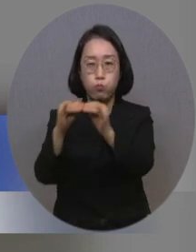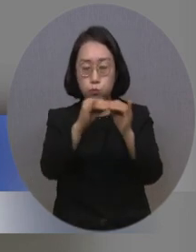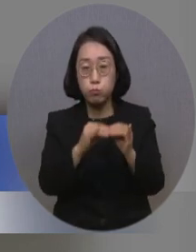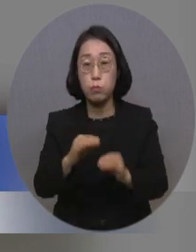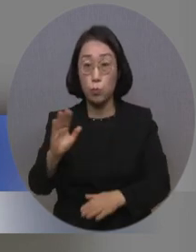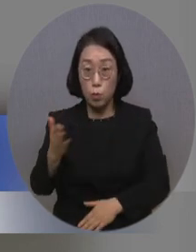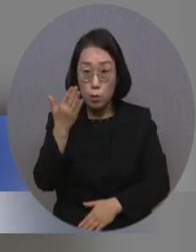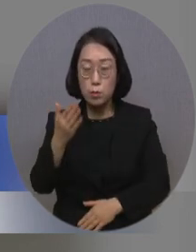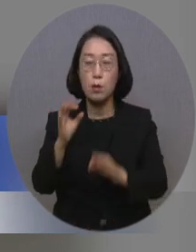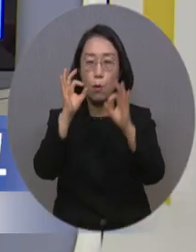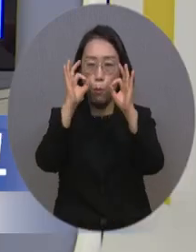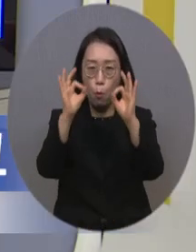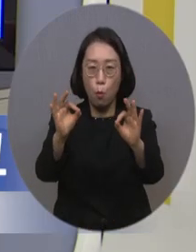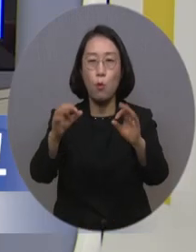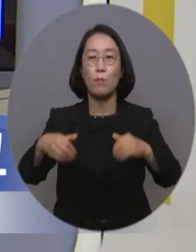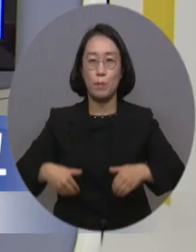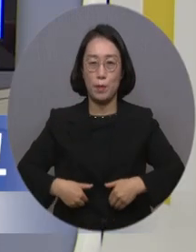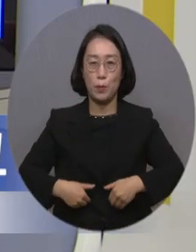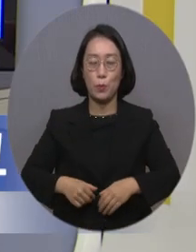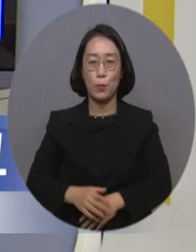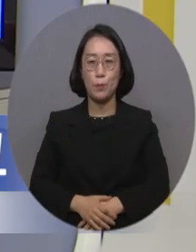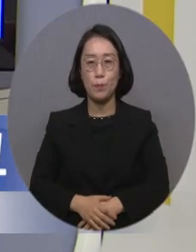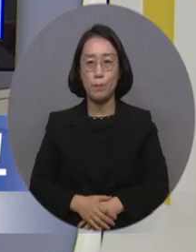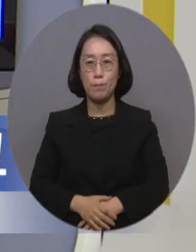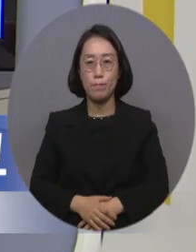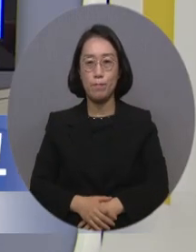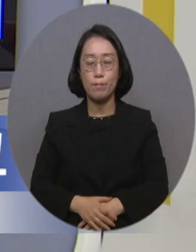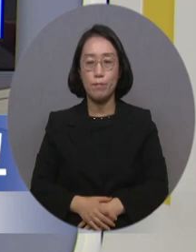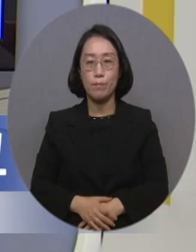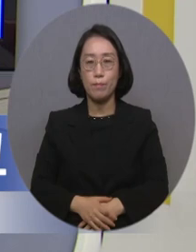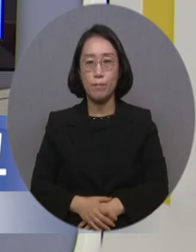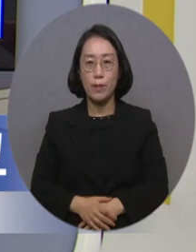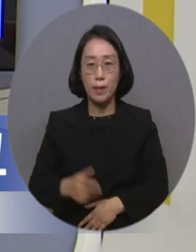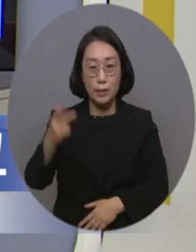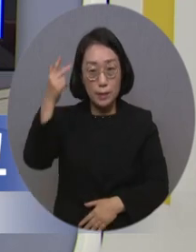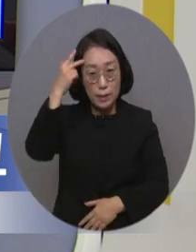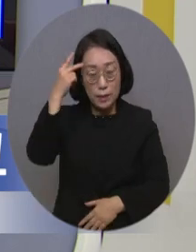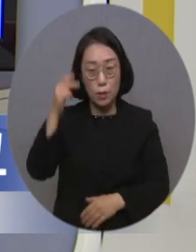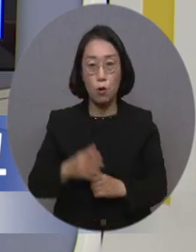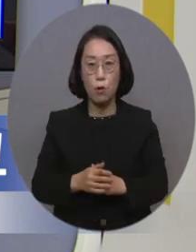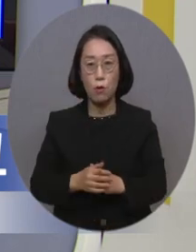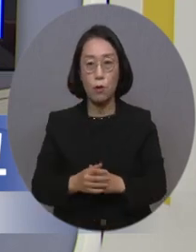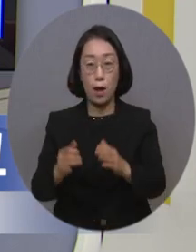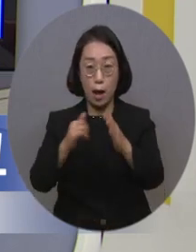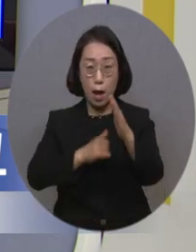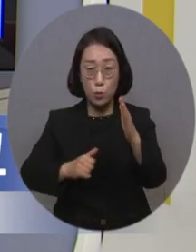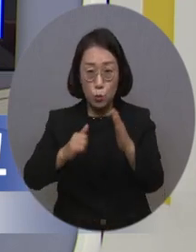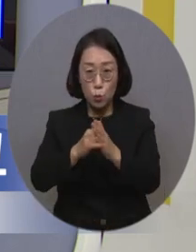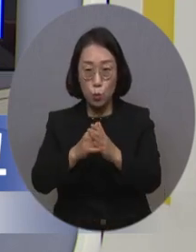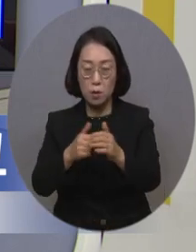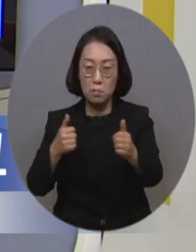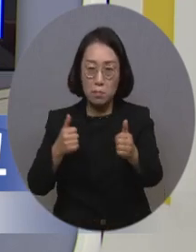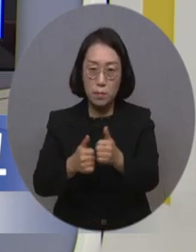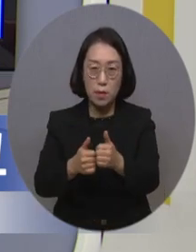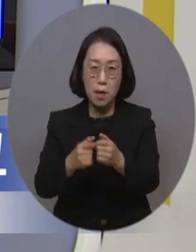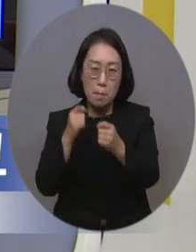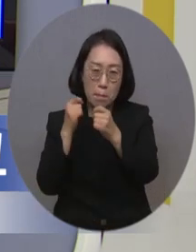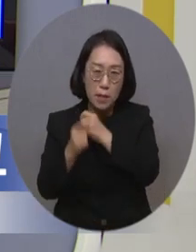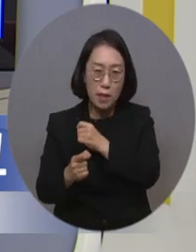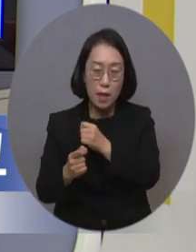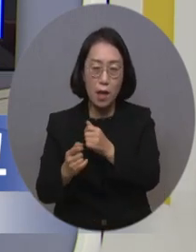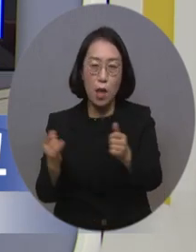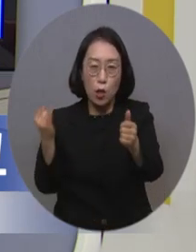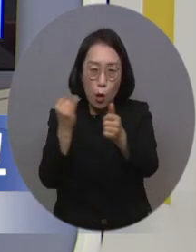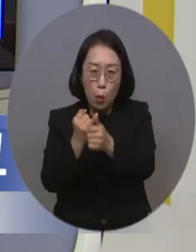계속해서 지켜봐야 할 것 같습니다. 다음 뉴스입니다. 지적장애인 가정에 고의로 접근한 후 결혼을 빌미로 2년간